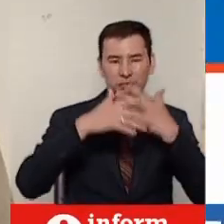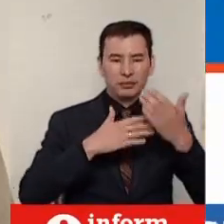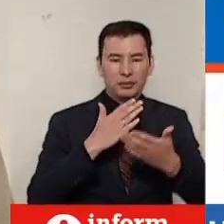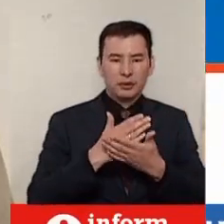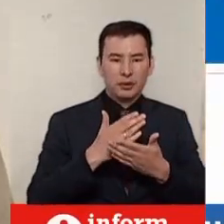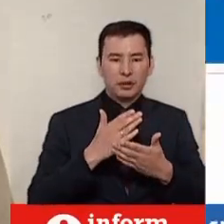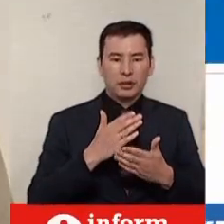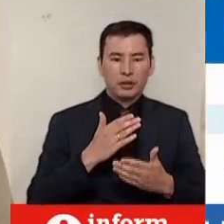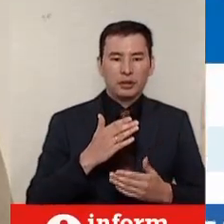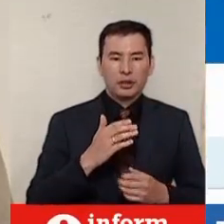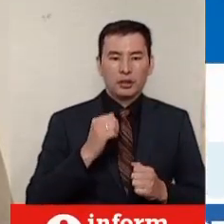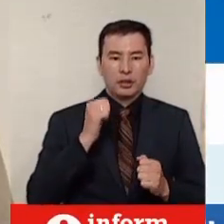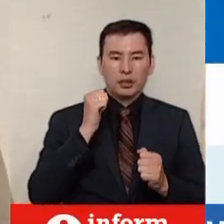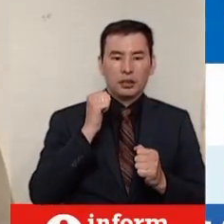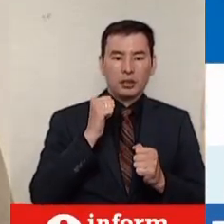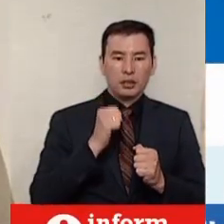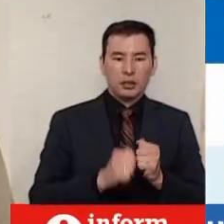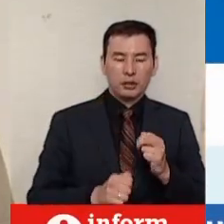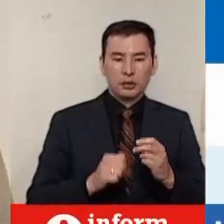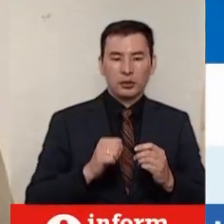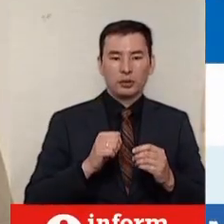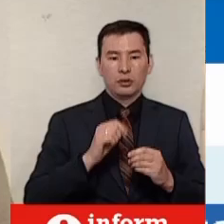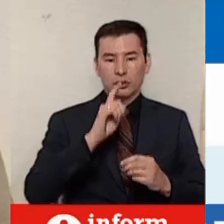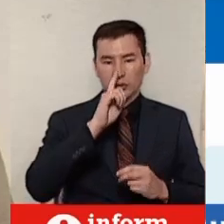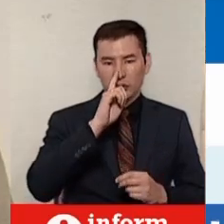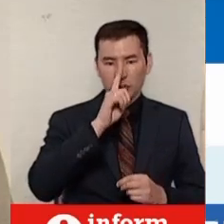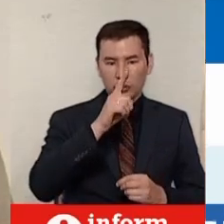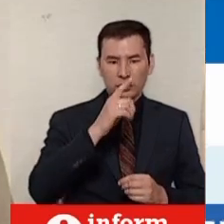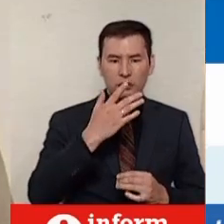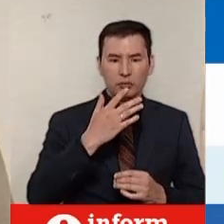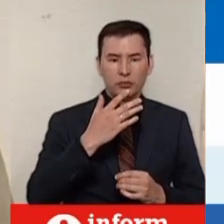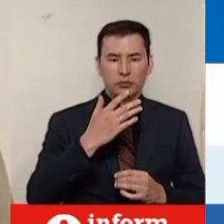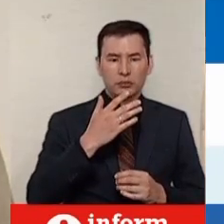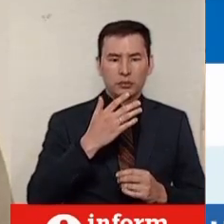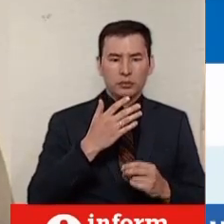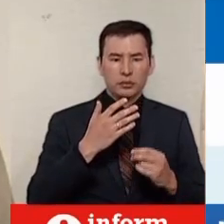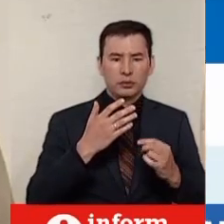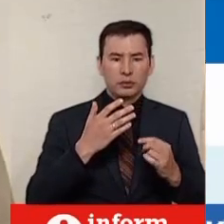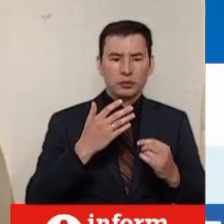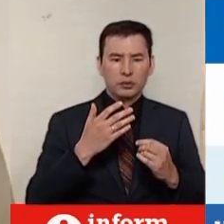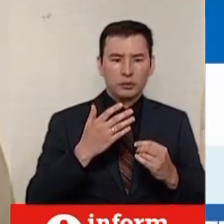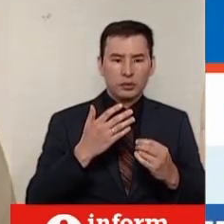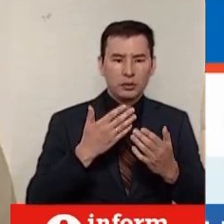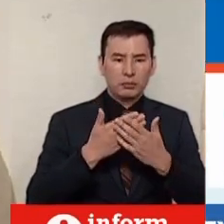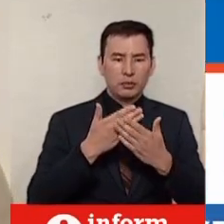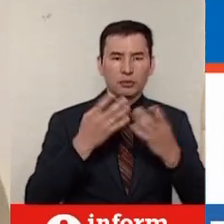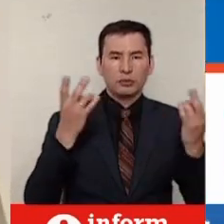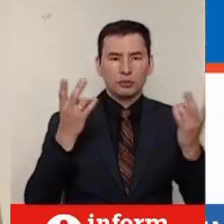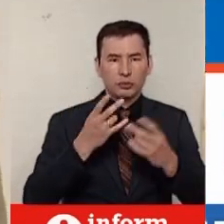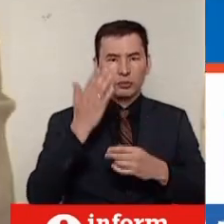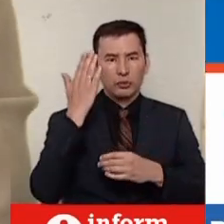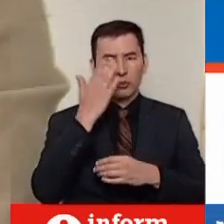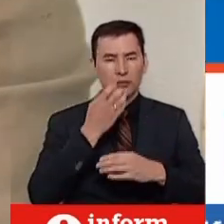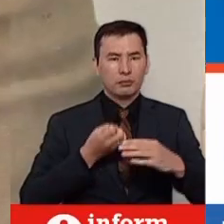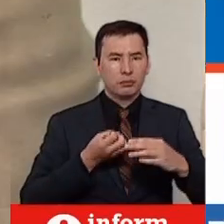сайын әйтеуір жаңа заңдар шығарылып жатады. Бір жүйелі түрде жұмыс жүргізіліп жатқан жоқ. Мына біздің